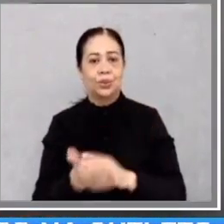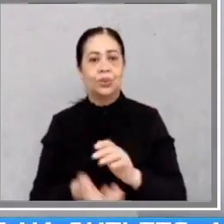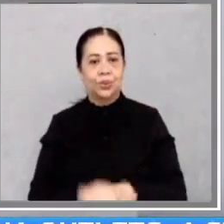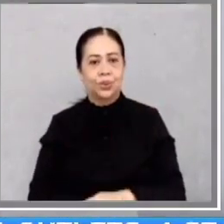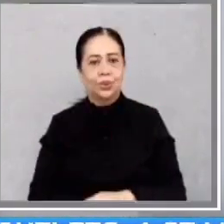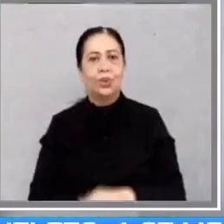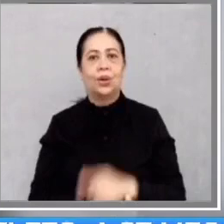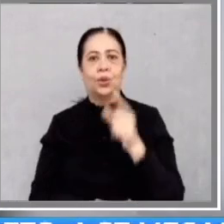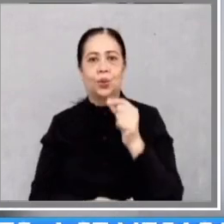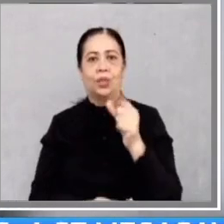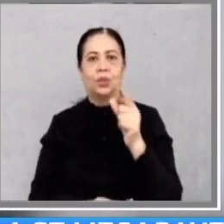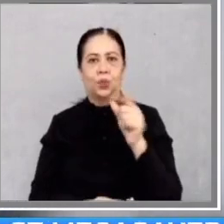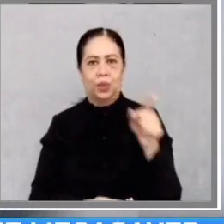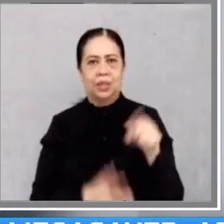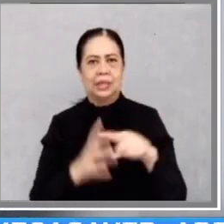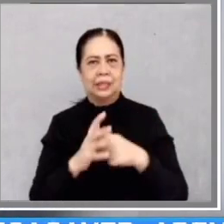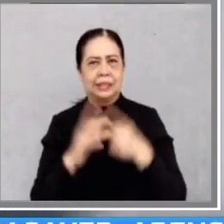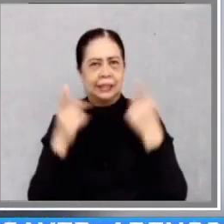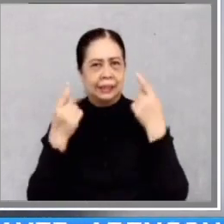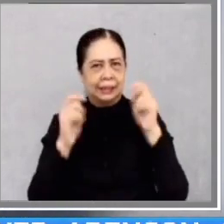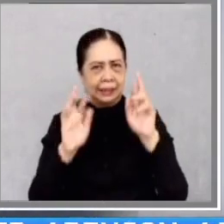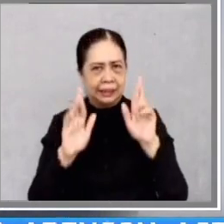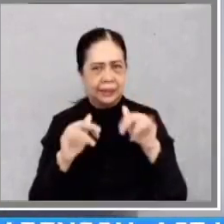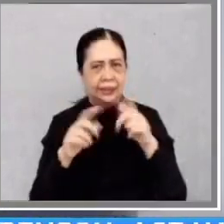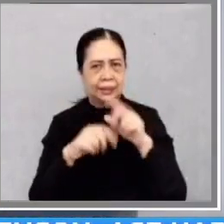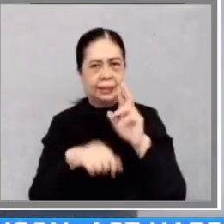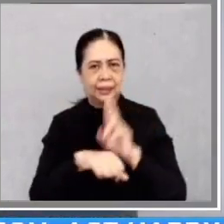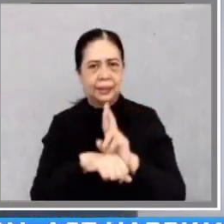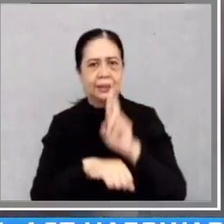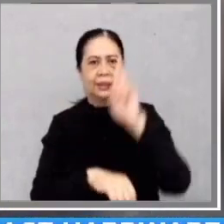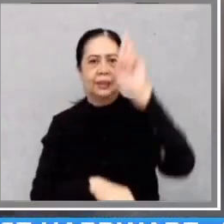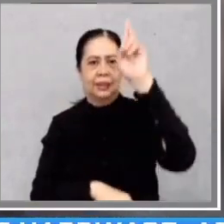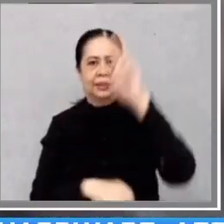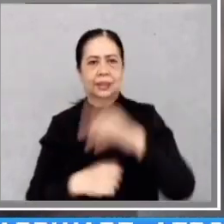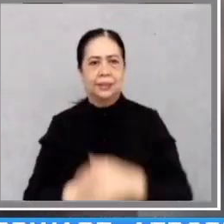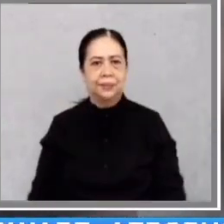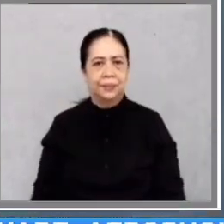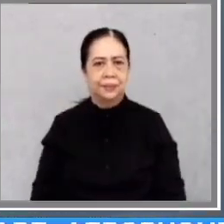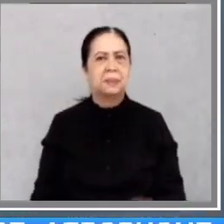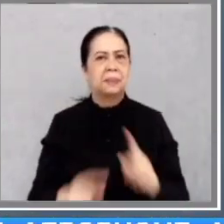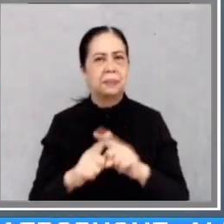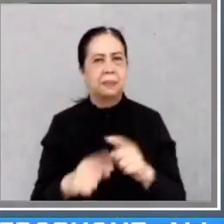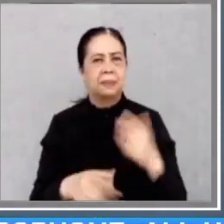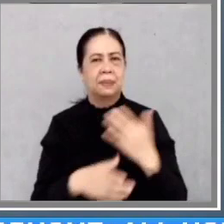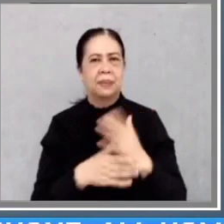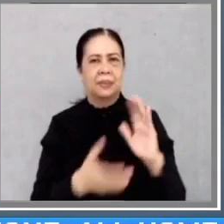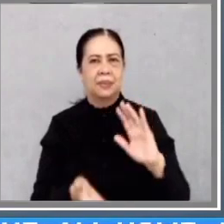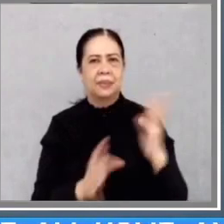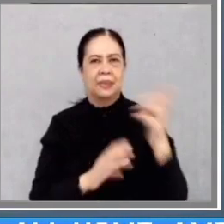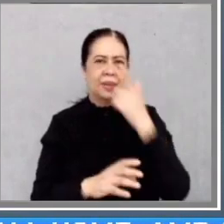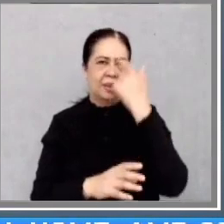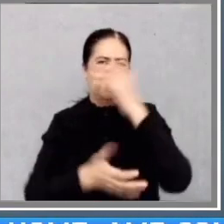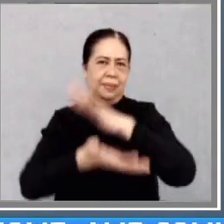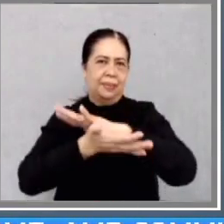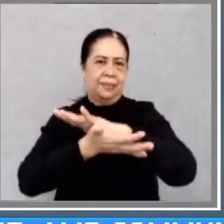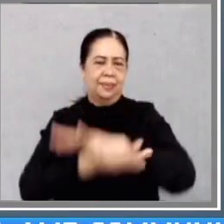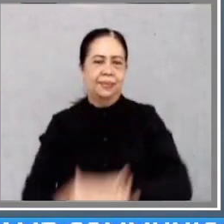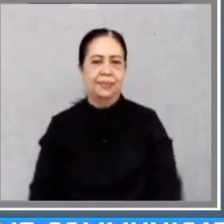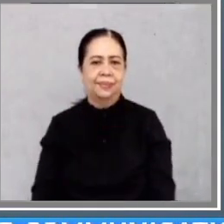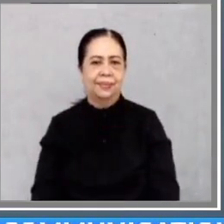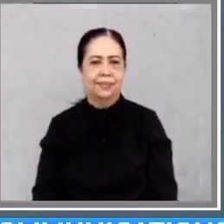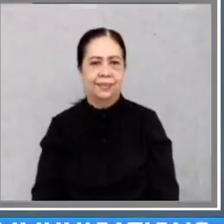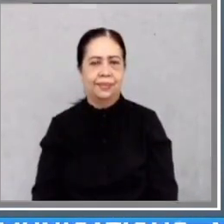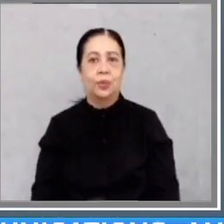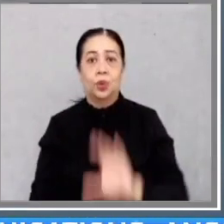2020 nang sinubukan nilang ilunsad ang hybrid rocket pero naantala dahil sa pandemya. Nakompleto po ito